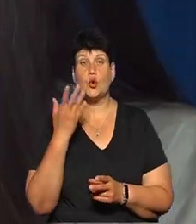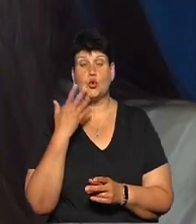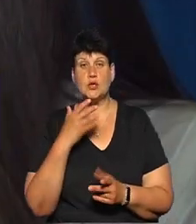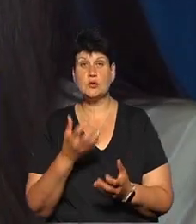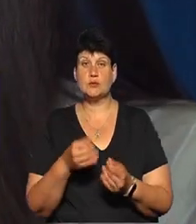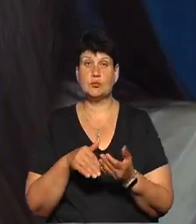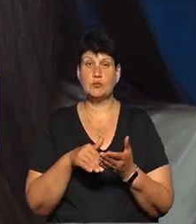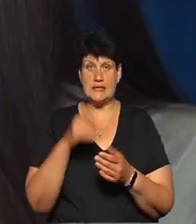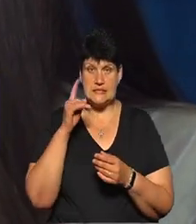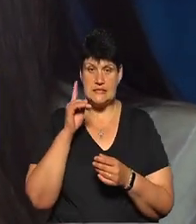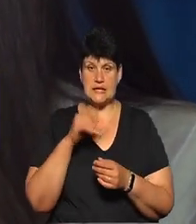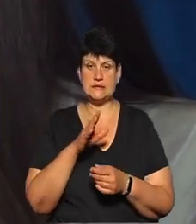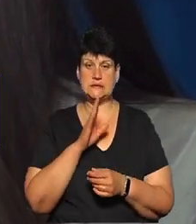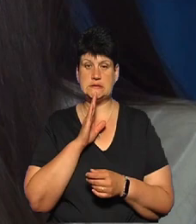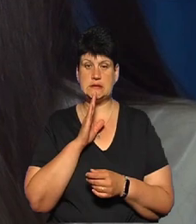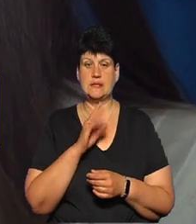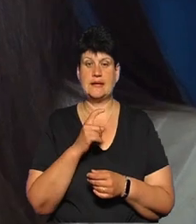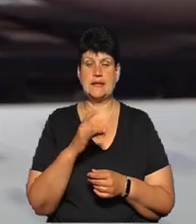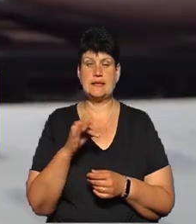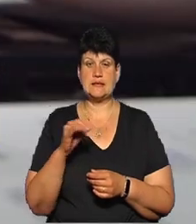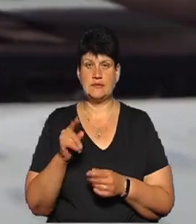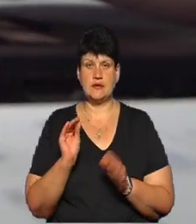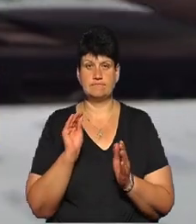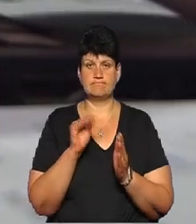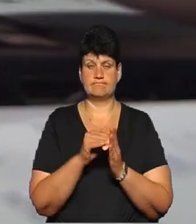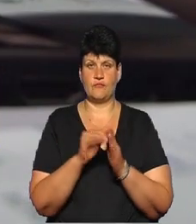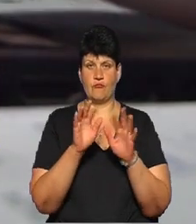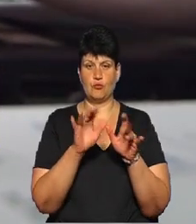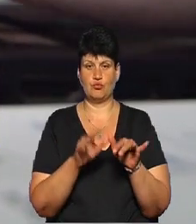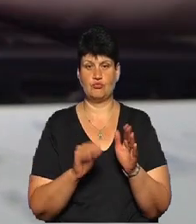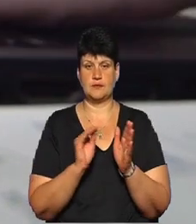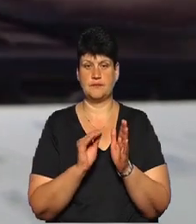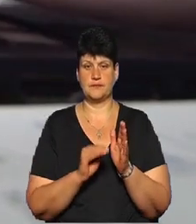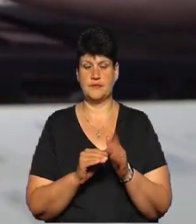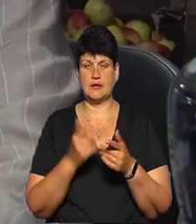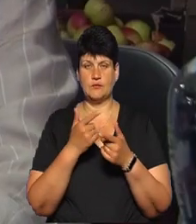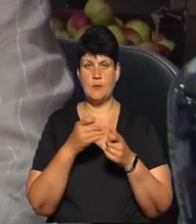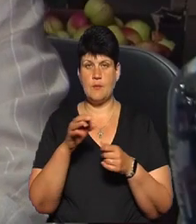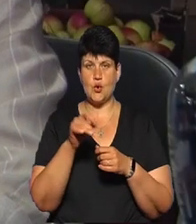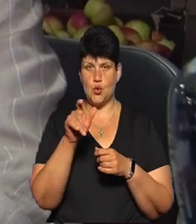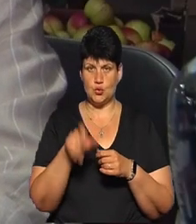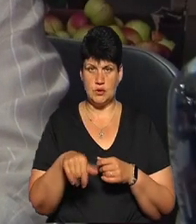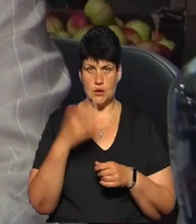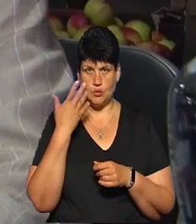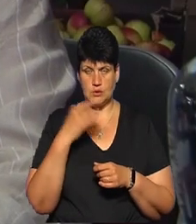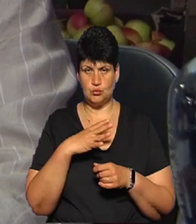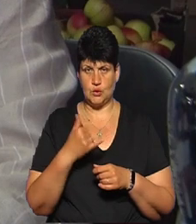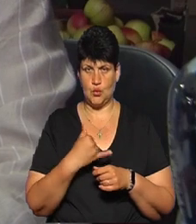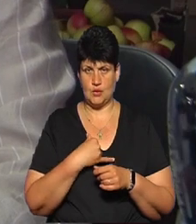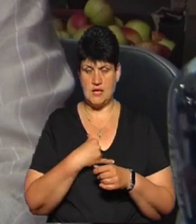центрі, знає Христина Янко. Вона вносить дані в комп'ютер. Інформацію про людину, коли вона була в нас останній